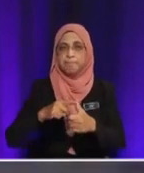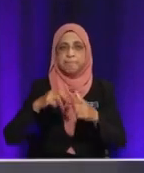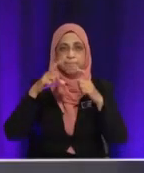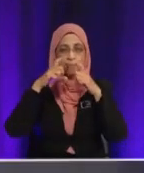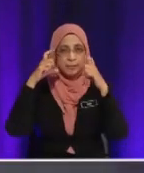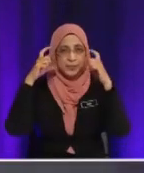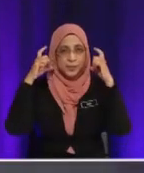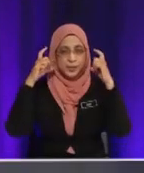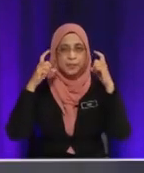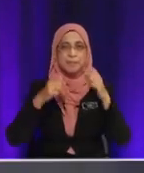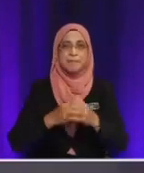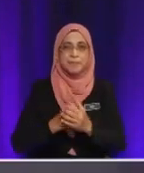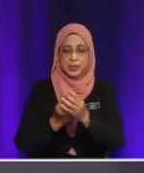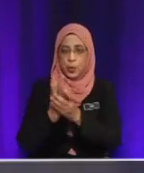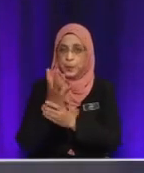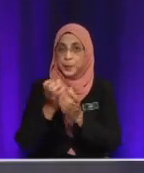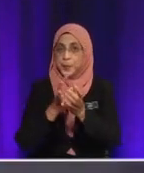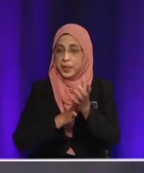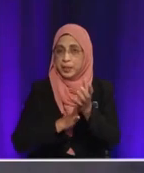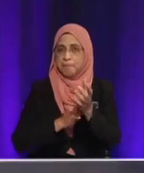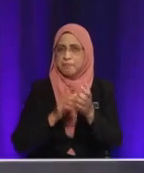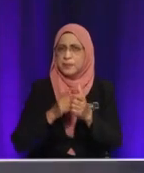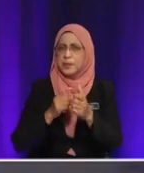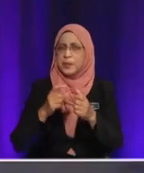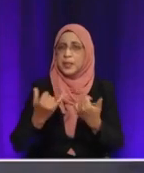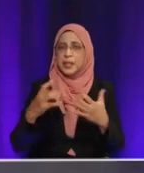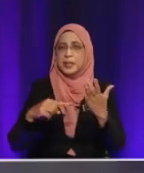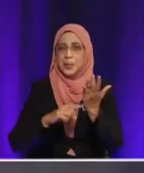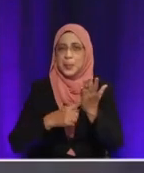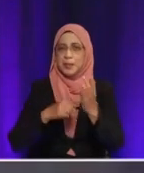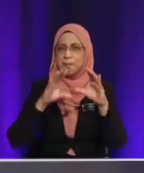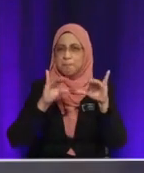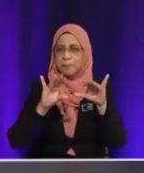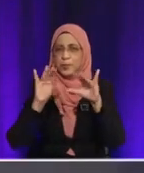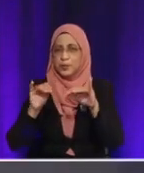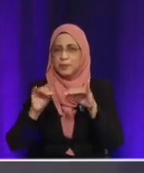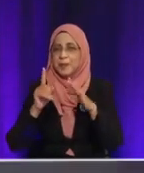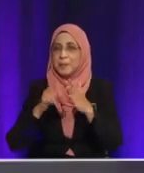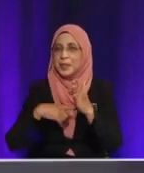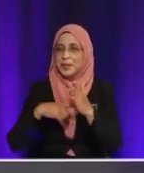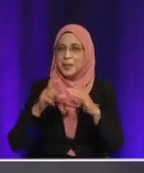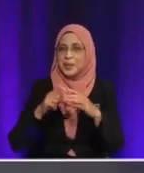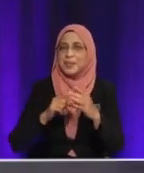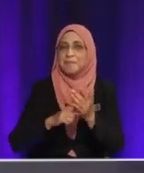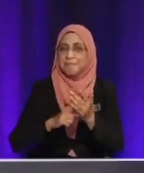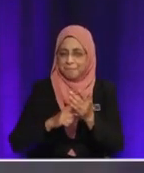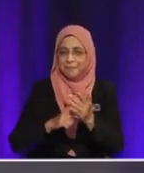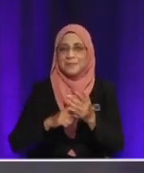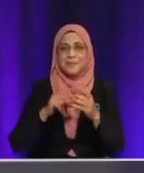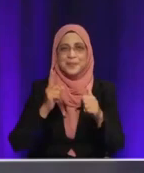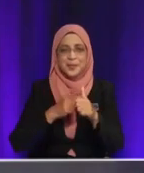bahan apa Fika kita nak guna? Okey, bahan saya rasa minyak asas. Boleh ke? Tidak. Tisu basah dulu,